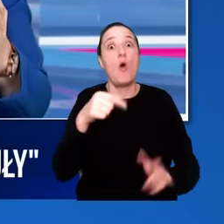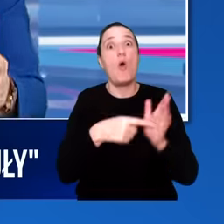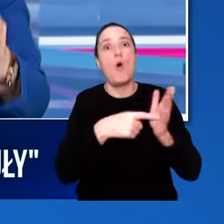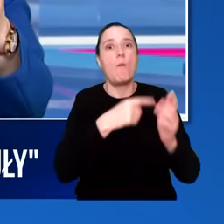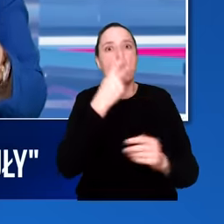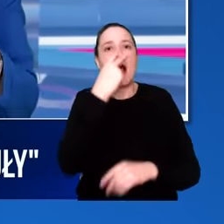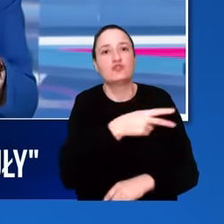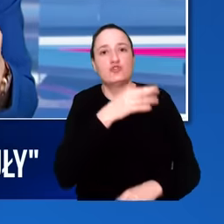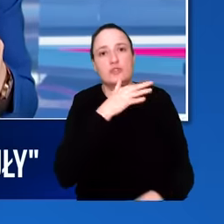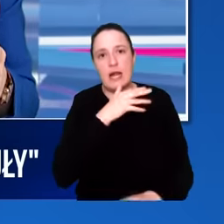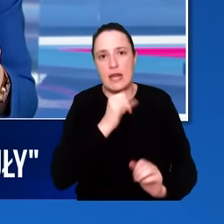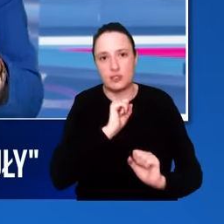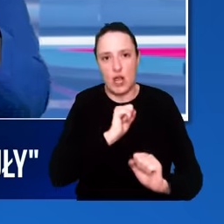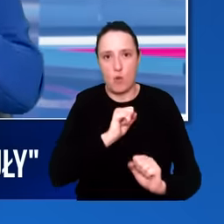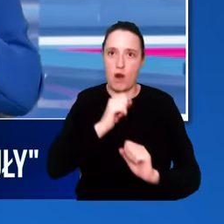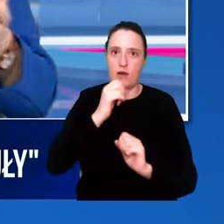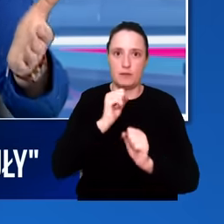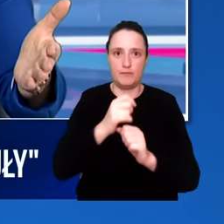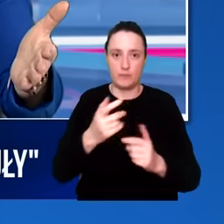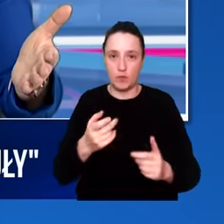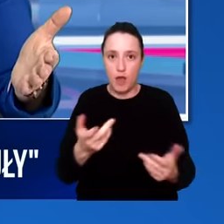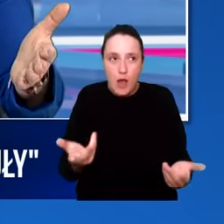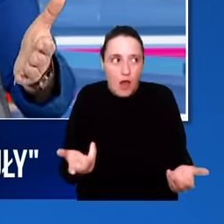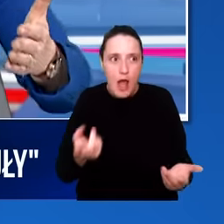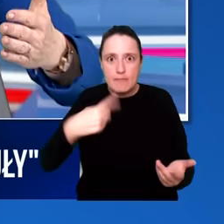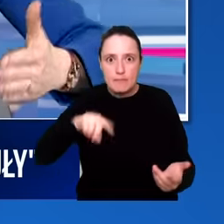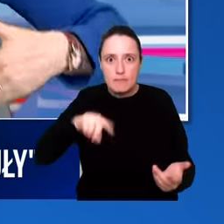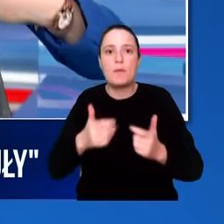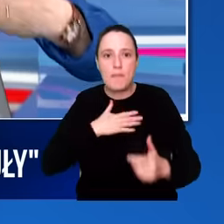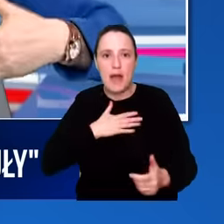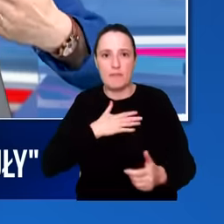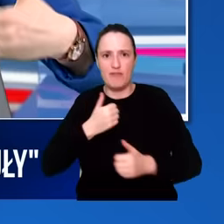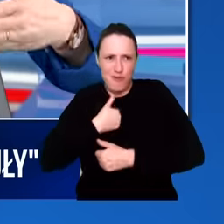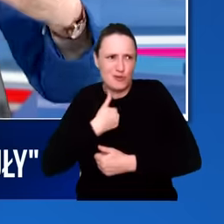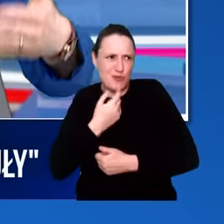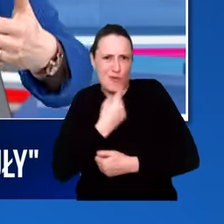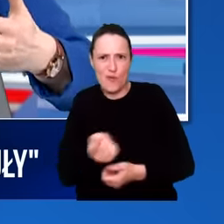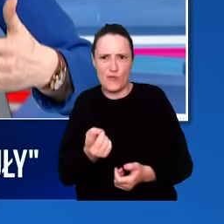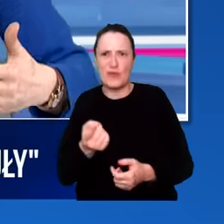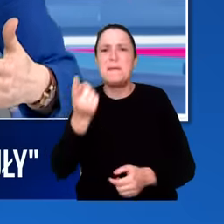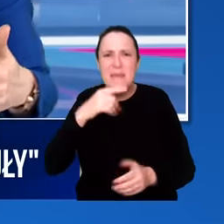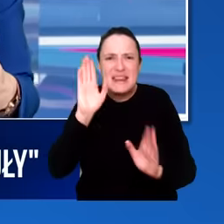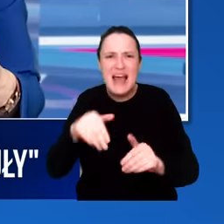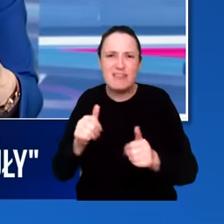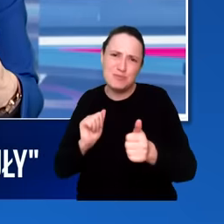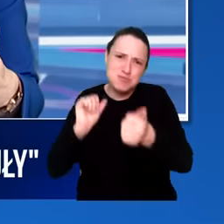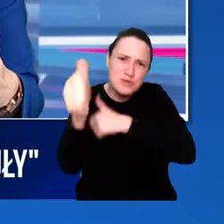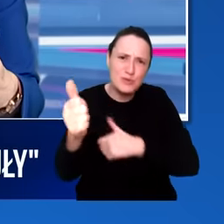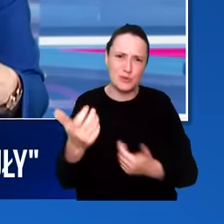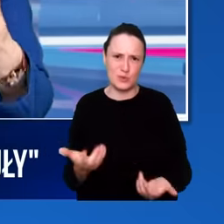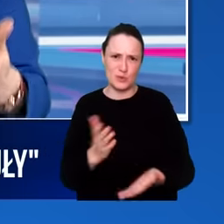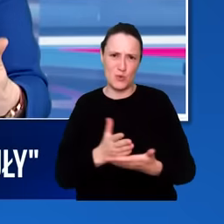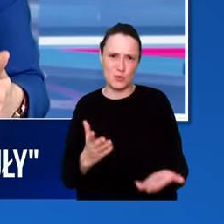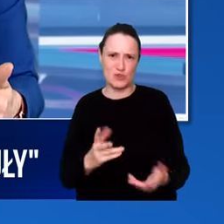my mamy i to, co budujemy, tutaj wojskowi mówią, że my jesteśmy tak naprawdę lata do przodu w ogóle w